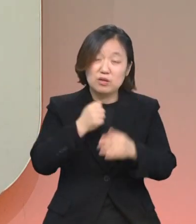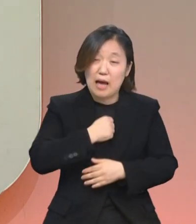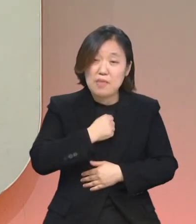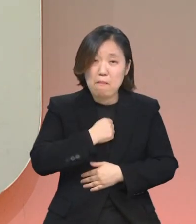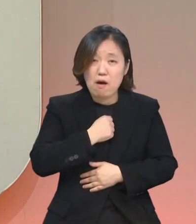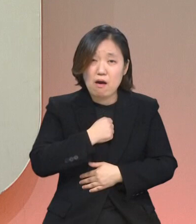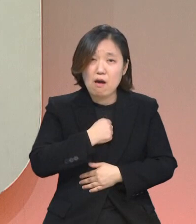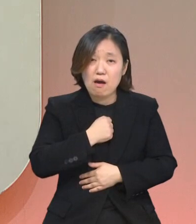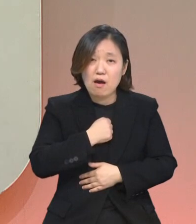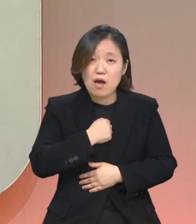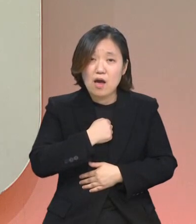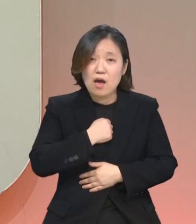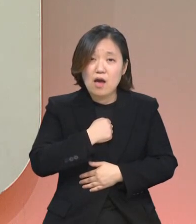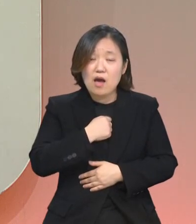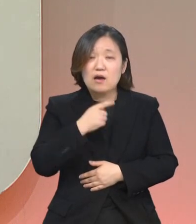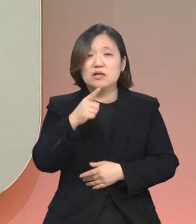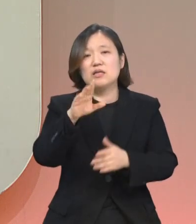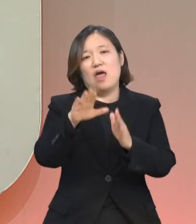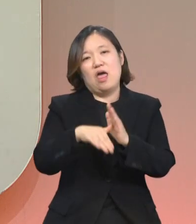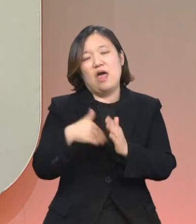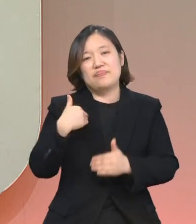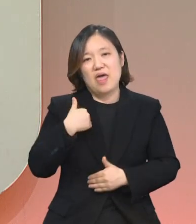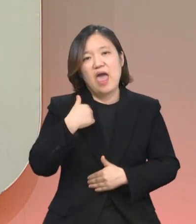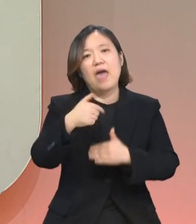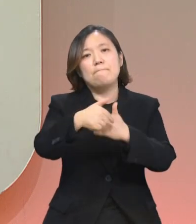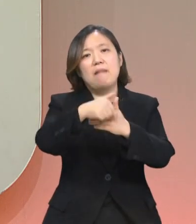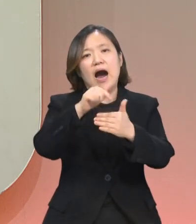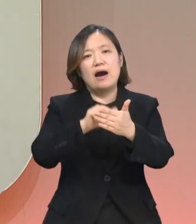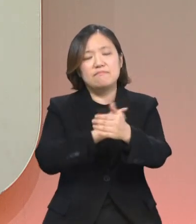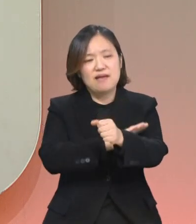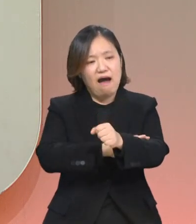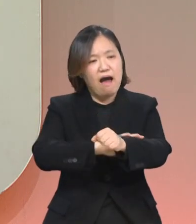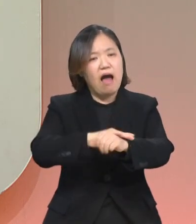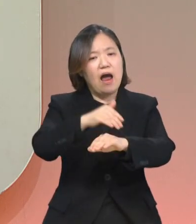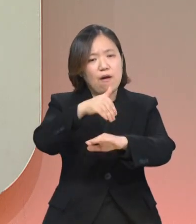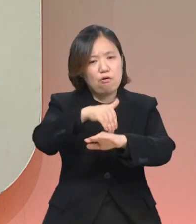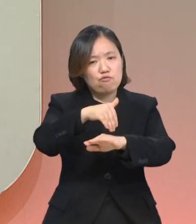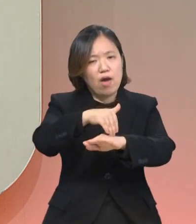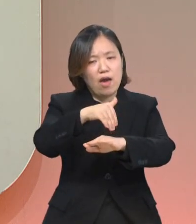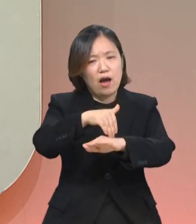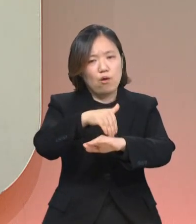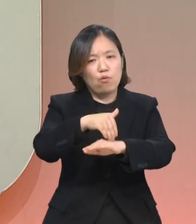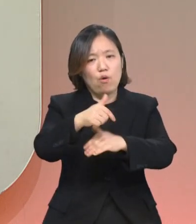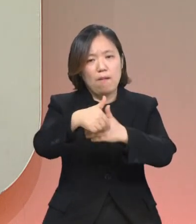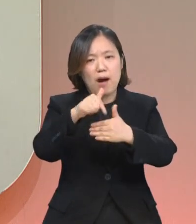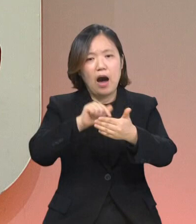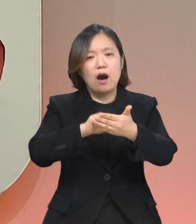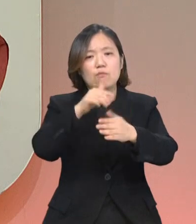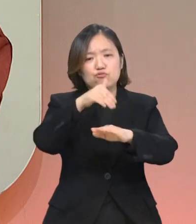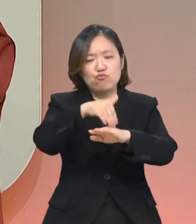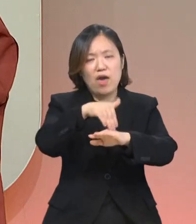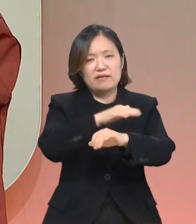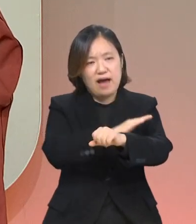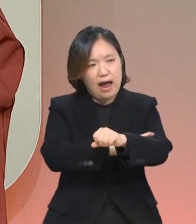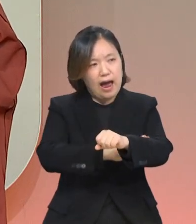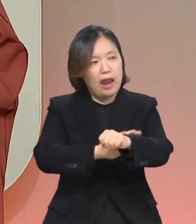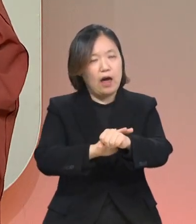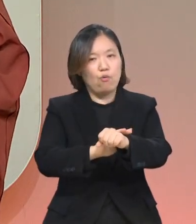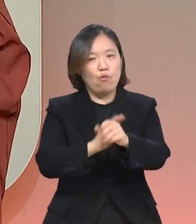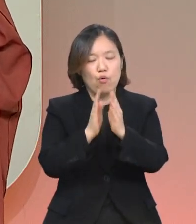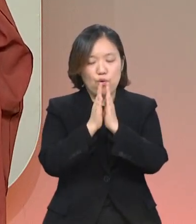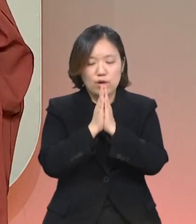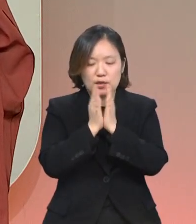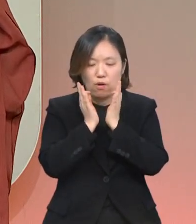자기 마음 잘 닦고 기도 열심히 하고 그렇게 절에